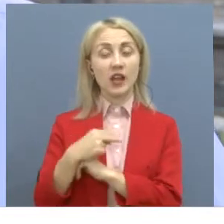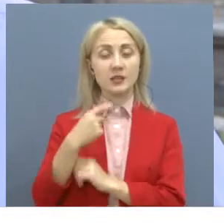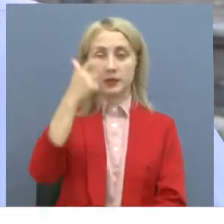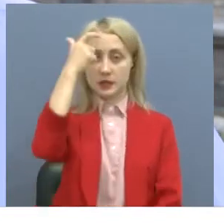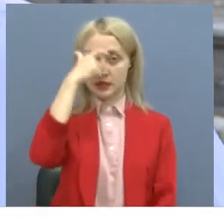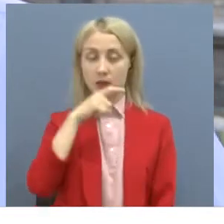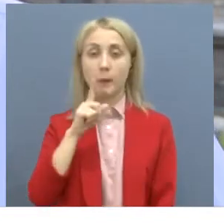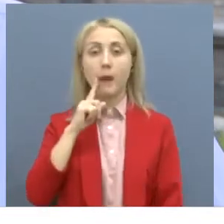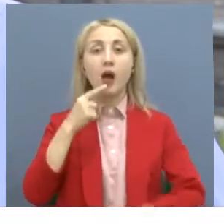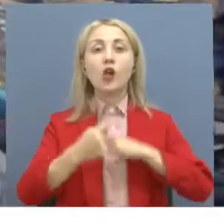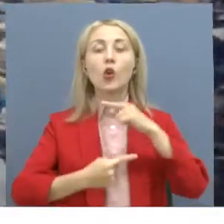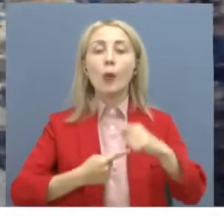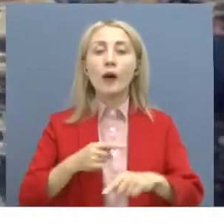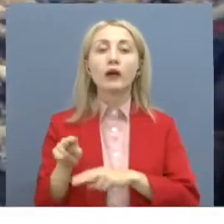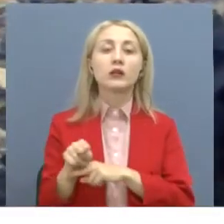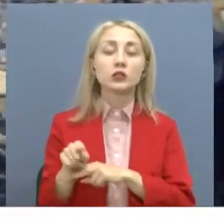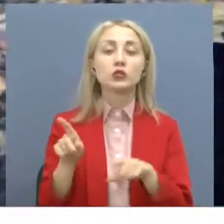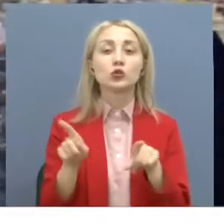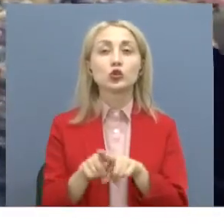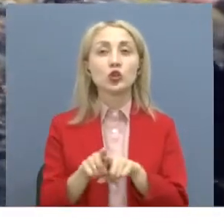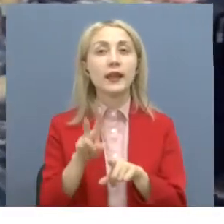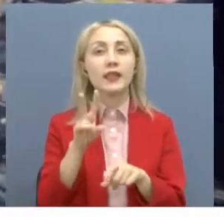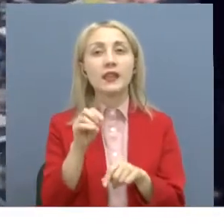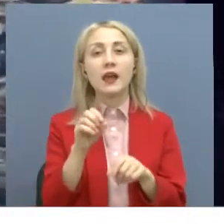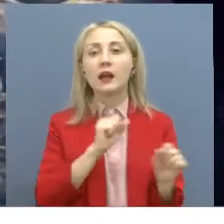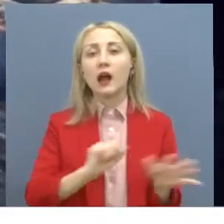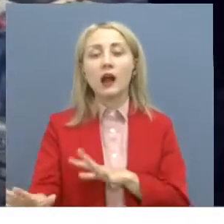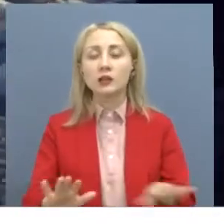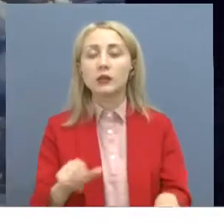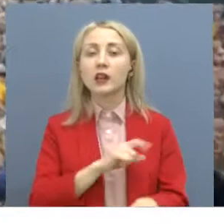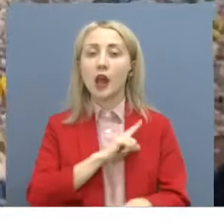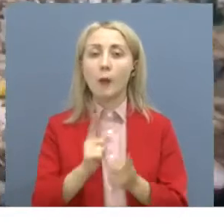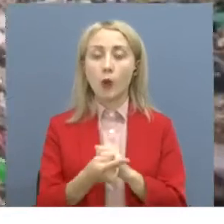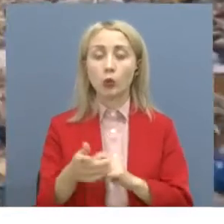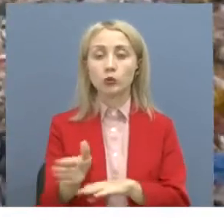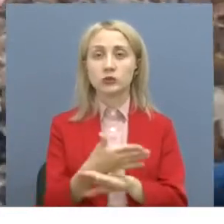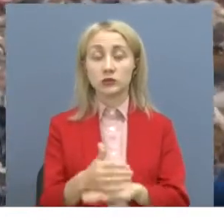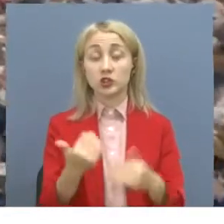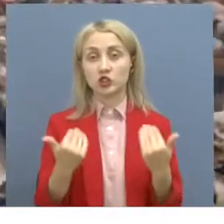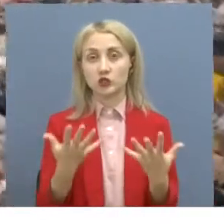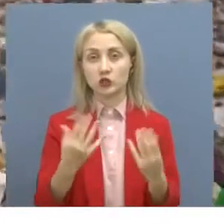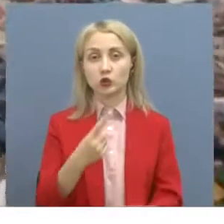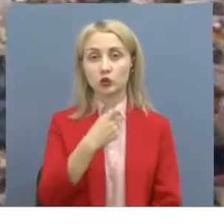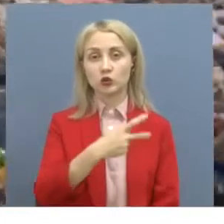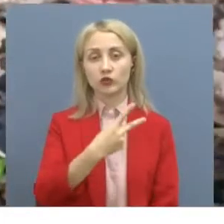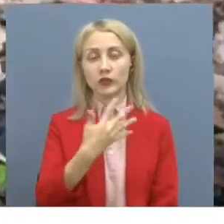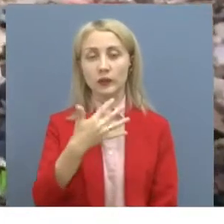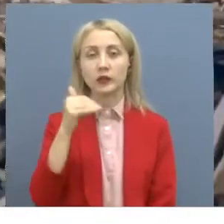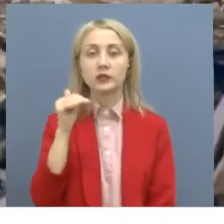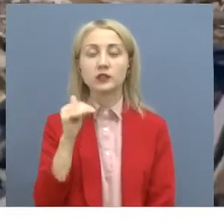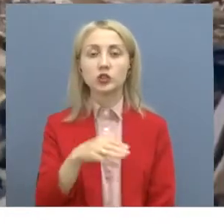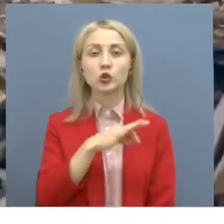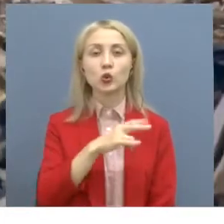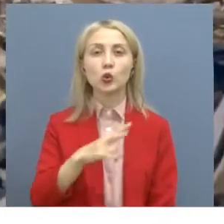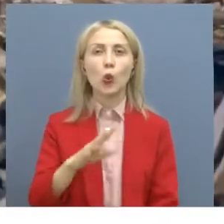сұрыптауға тәрбиелеуіміз керек. Адамның саналы түрде қоршаған ортаны қорғауы қолданған зат тұтынған өнімді жауапкершілікпен қоқыс